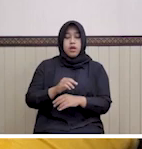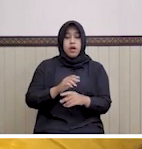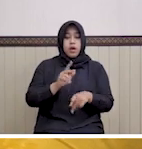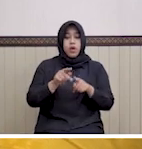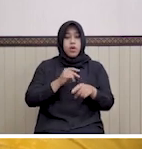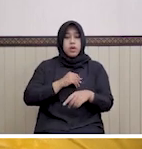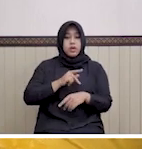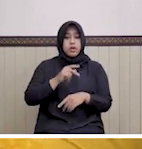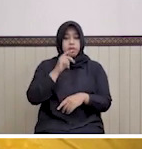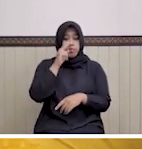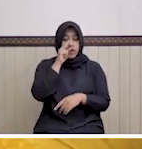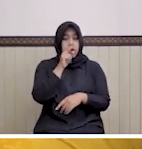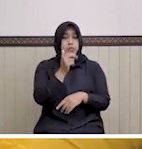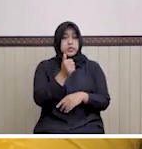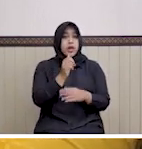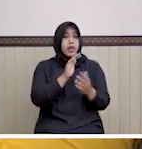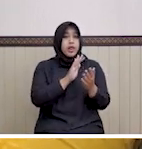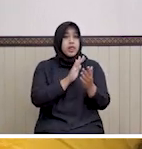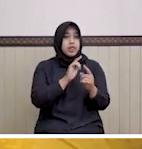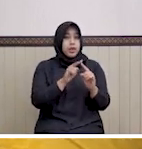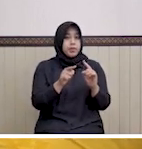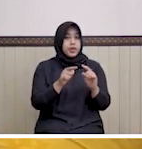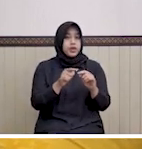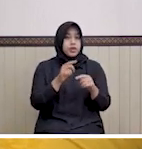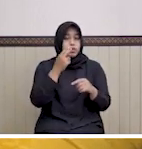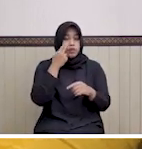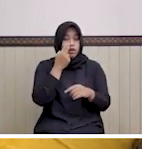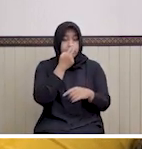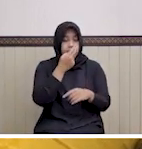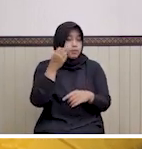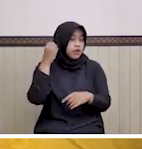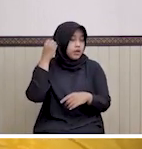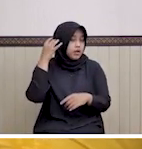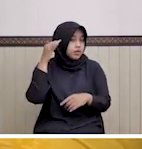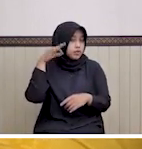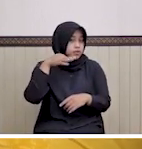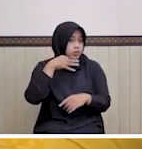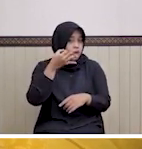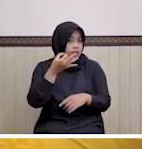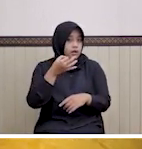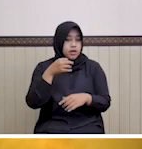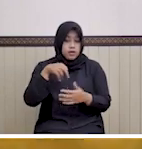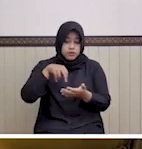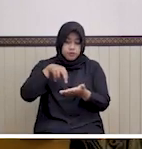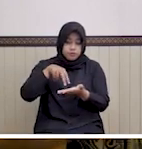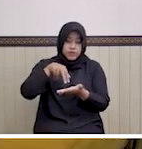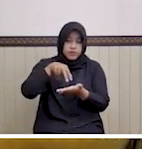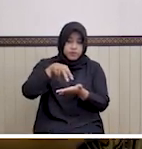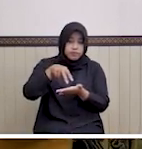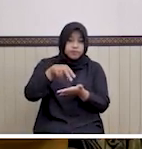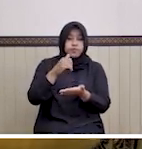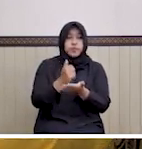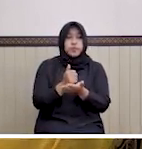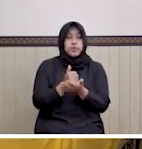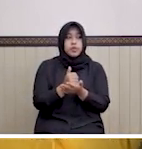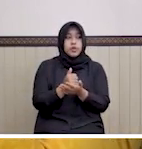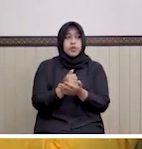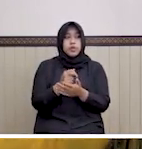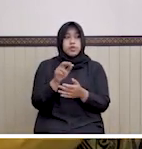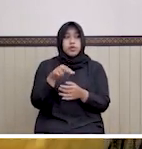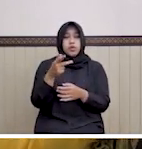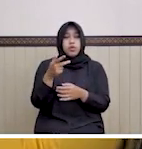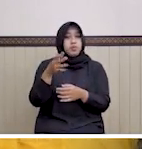melihat tapi ternyata tunanetra dengan mendengar suara dengan derap langkah dengan yang itu diluar dari